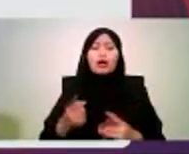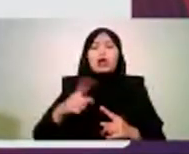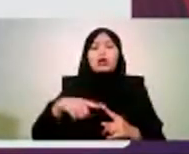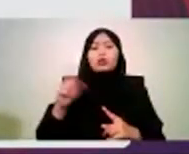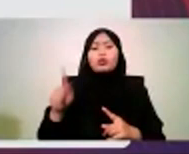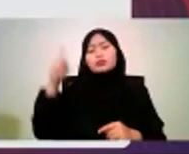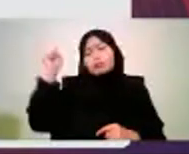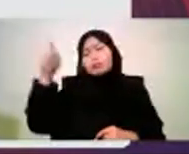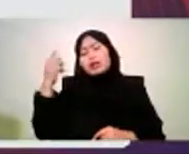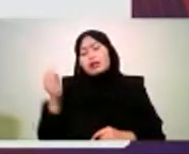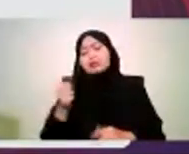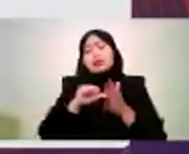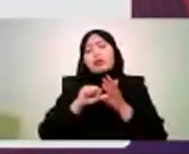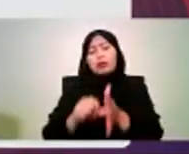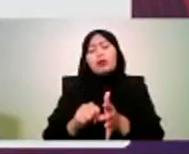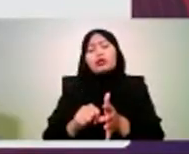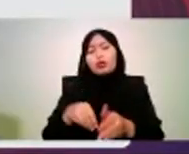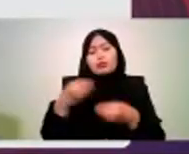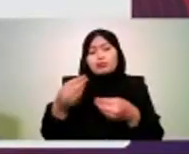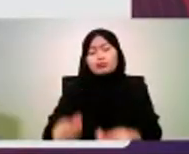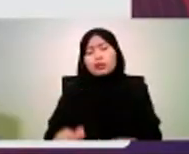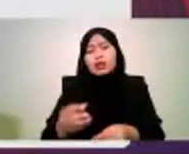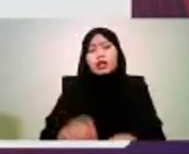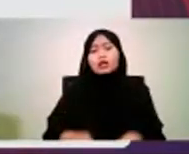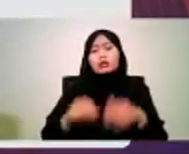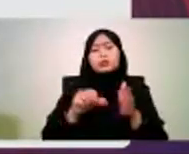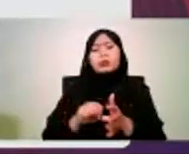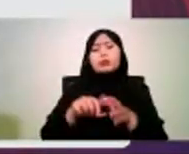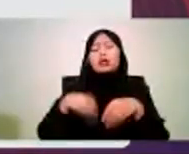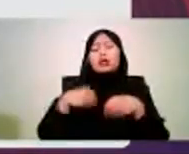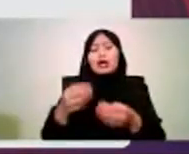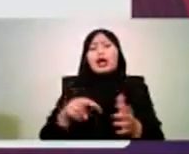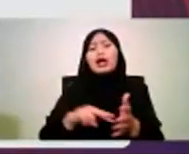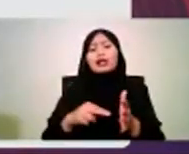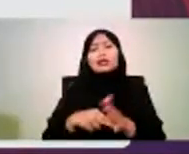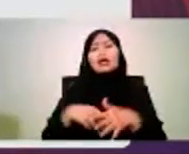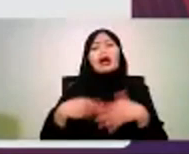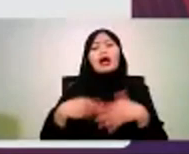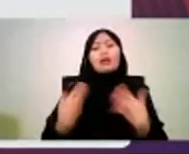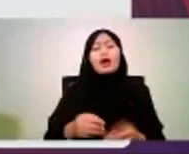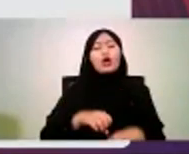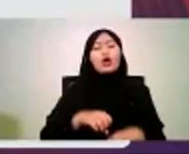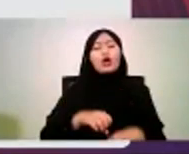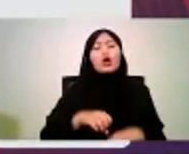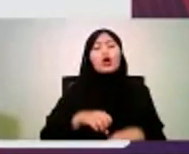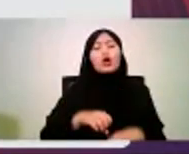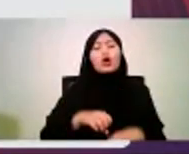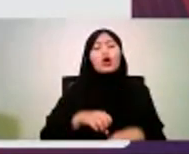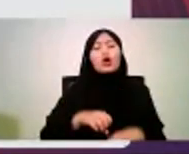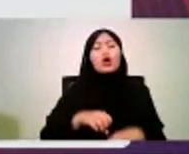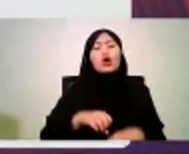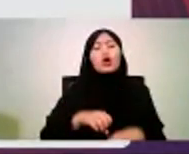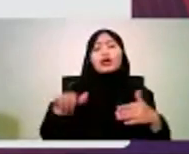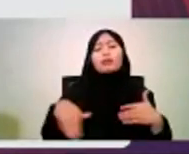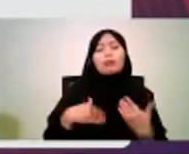memberikan subsidi nah subsidi defisitnya naik apa mungkin subsidi untuk ngasih mantan rakyat